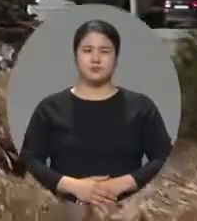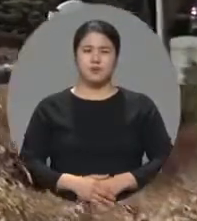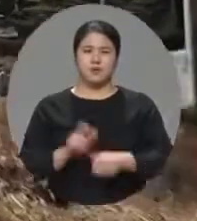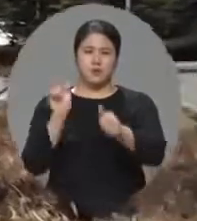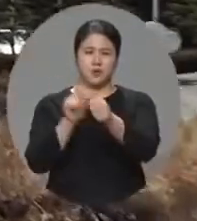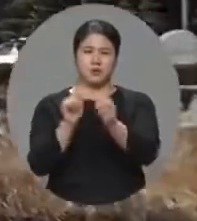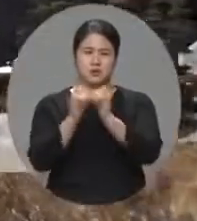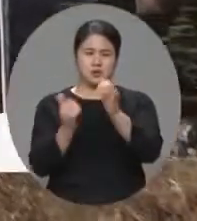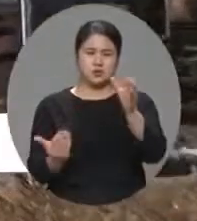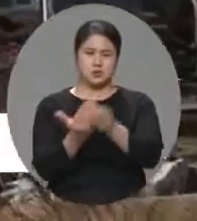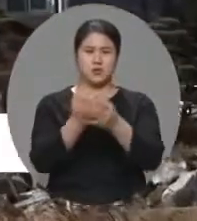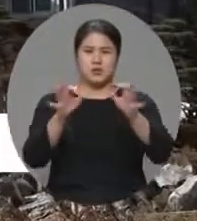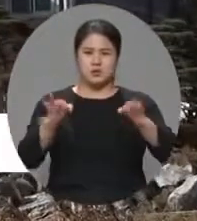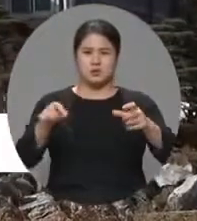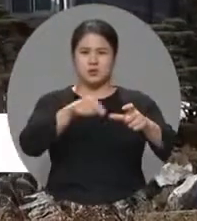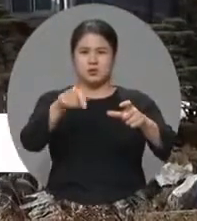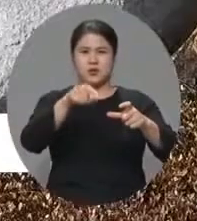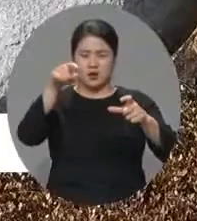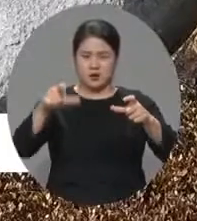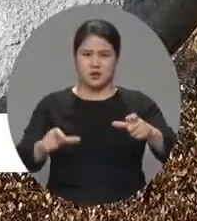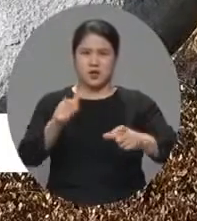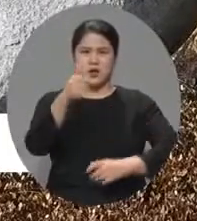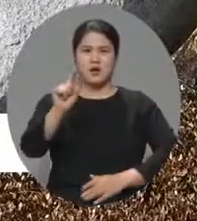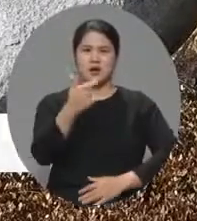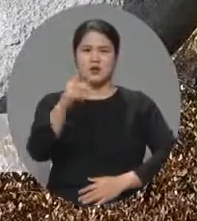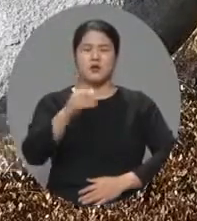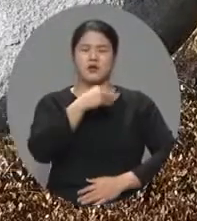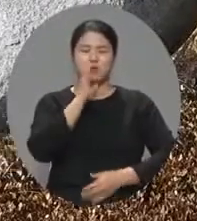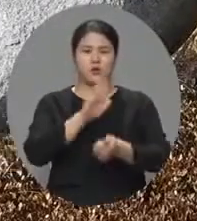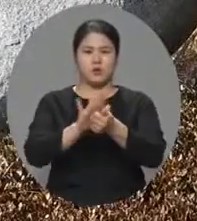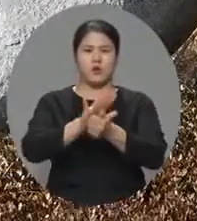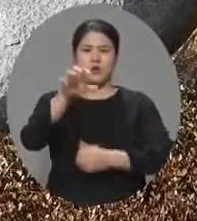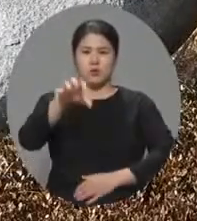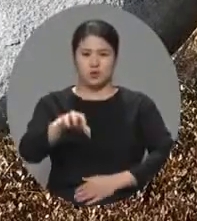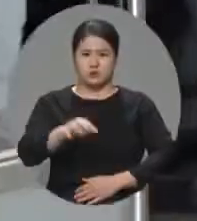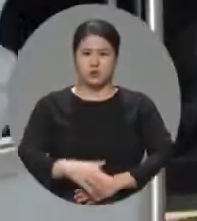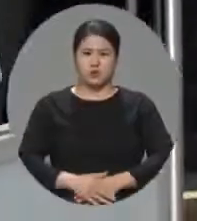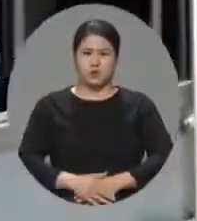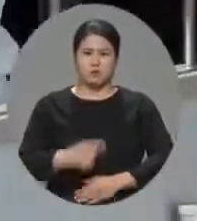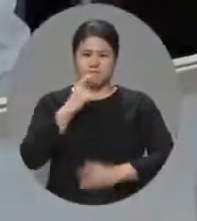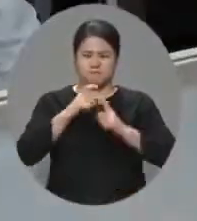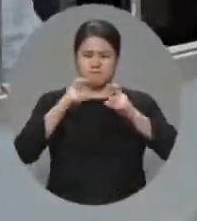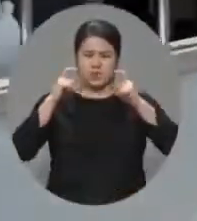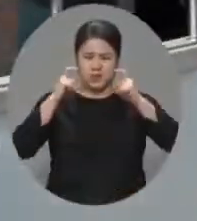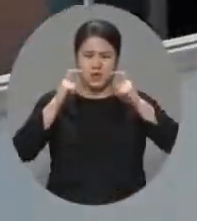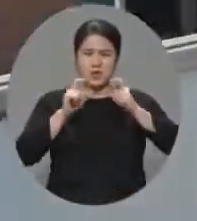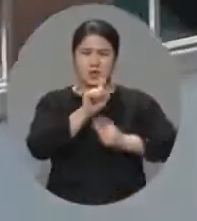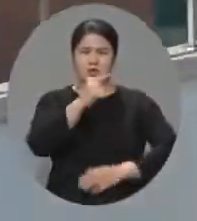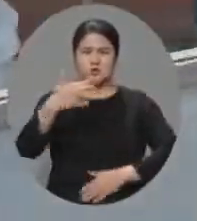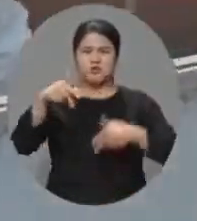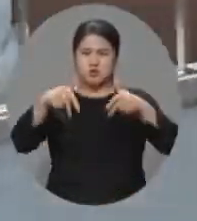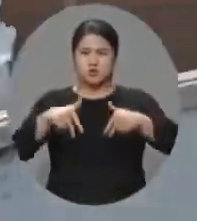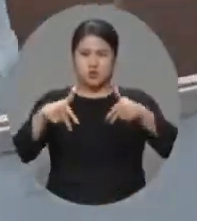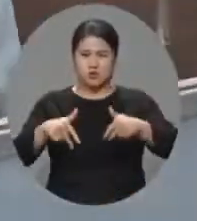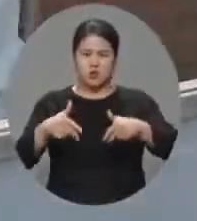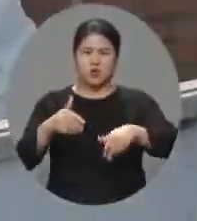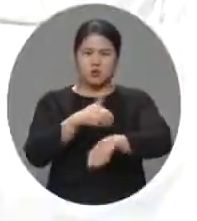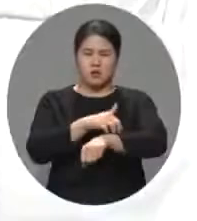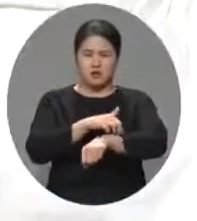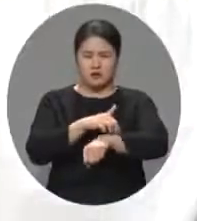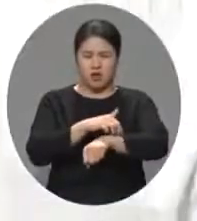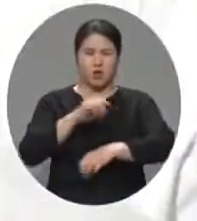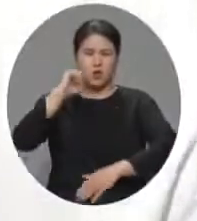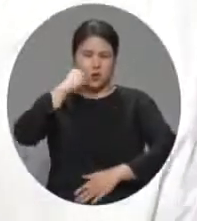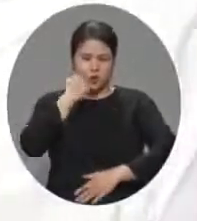확진자가 속출한 전북 김제시 황산면의 가나안 요양원입니다. 방호복을 입은 구급대원들이 거동이 불편한